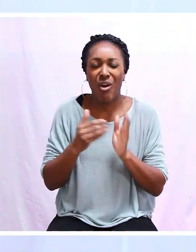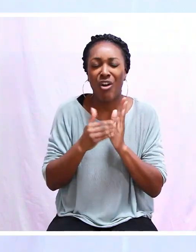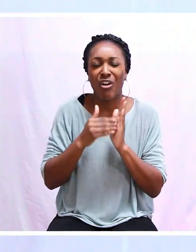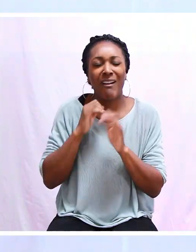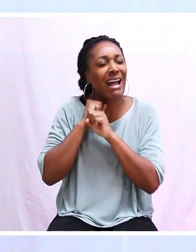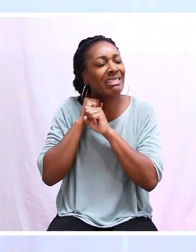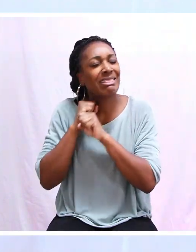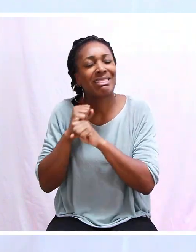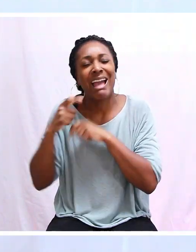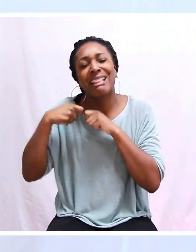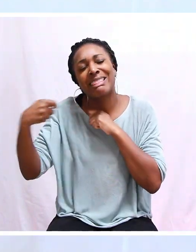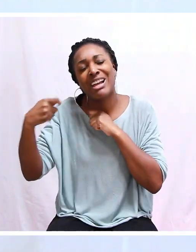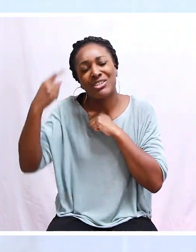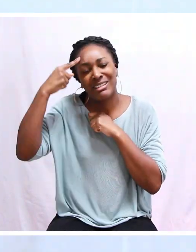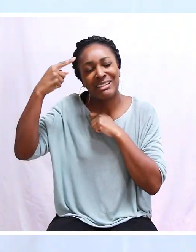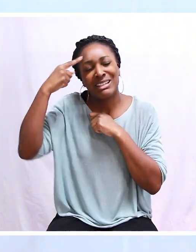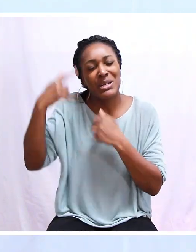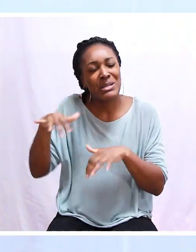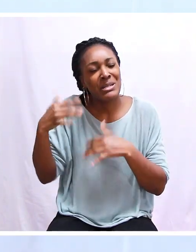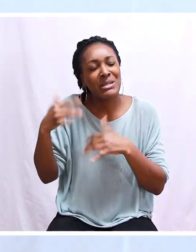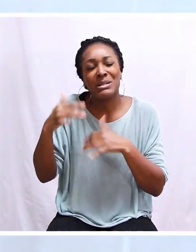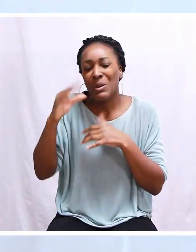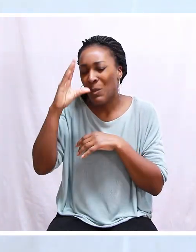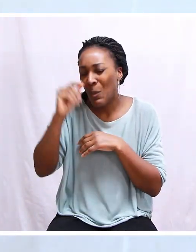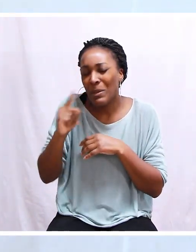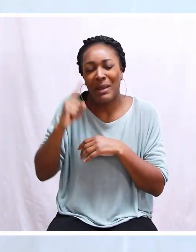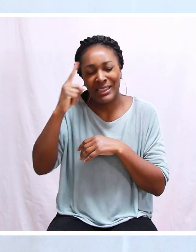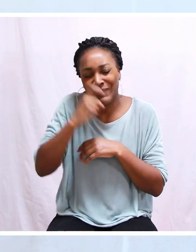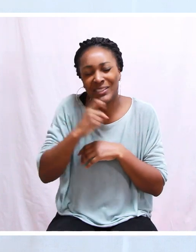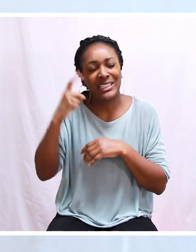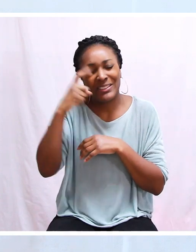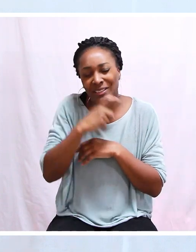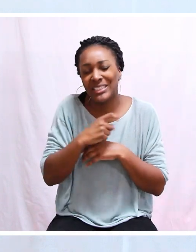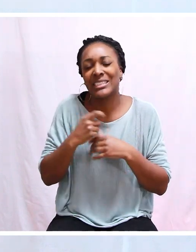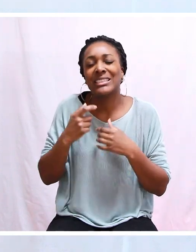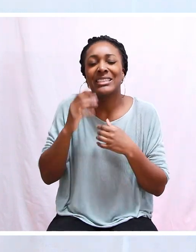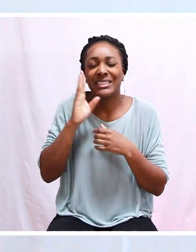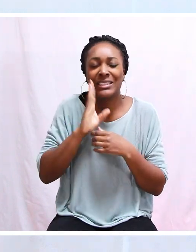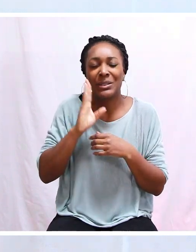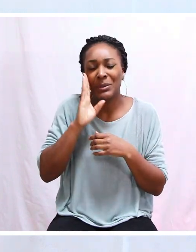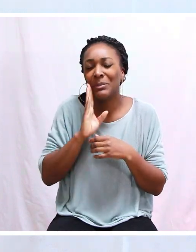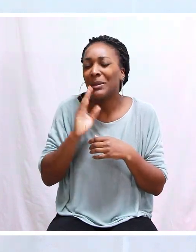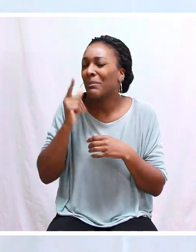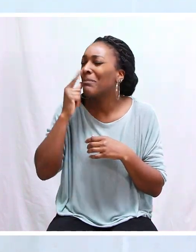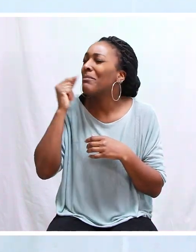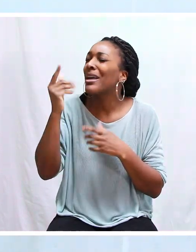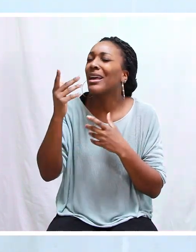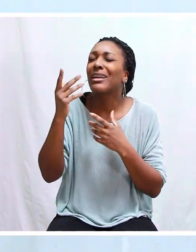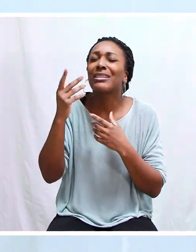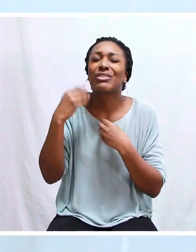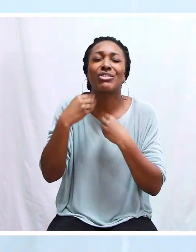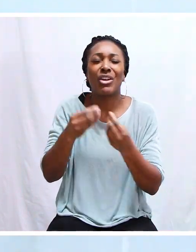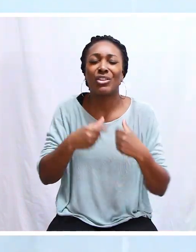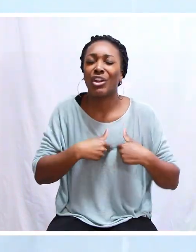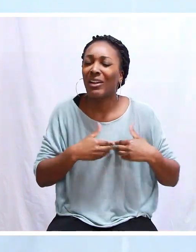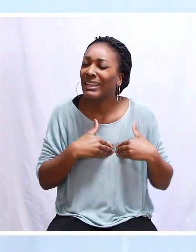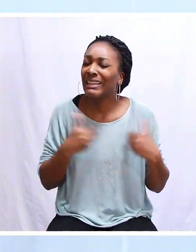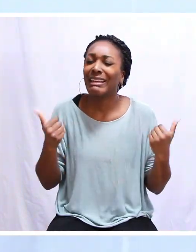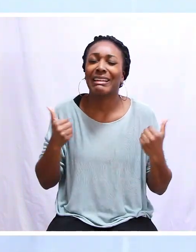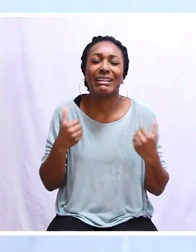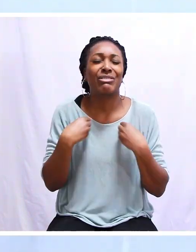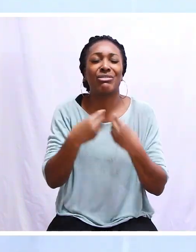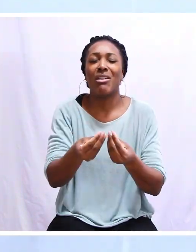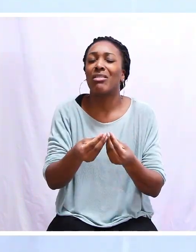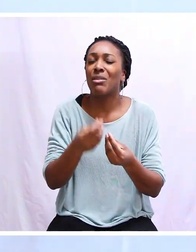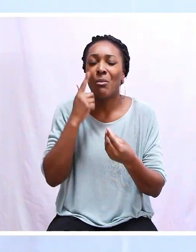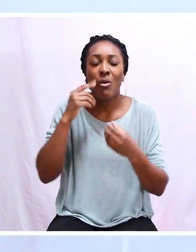attachés. Seigneur, mon Dieu, au passé, à ce qu'ils ont vécu avec la personne. Seigneur, à tout l'intérêt qu'il y avait. Père, je prie que tu guérisses les cœurs et